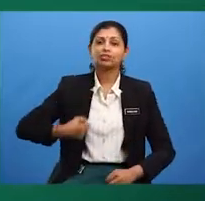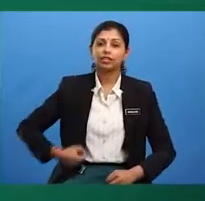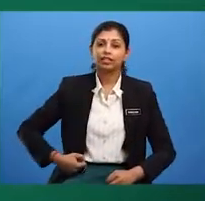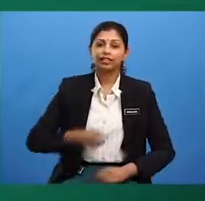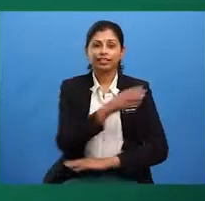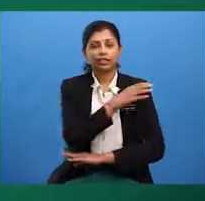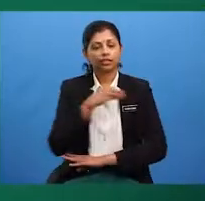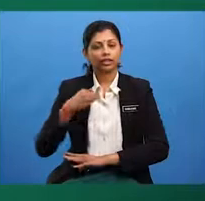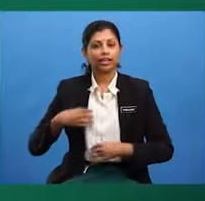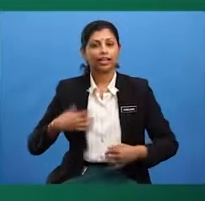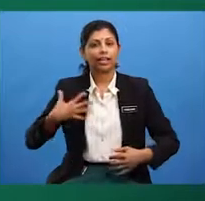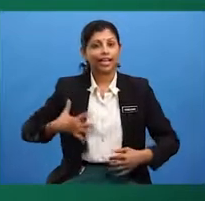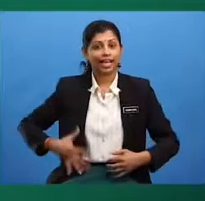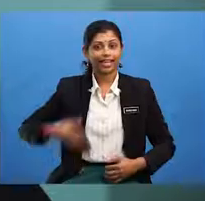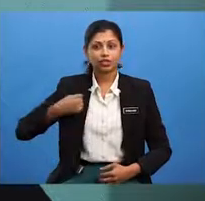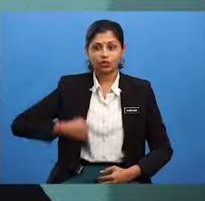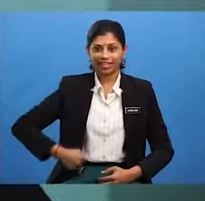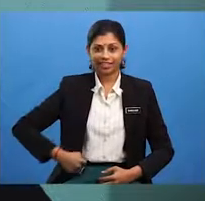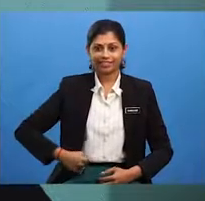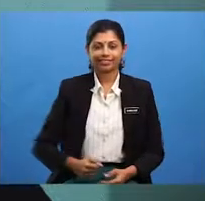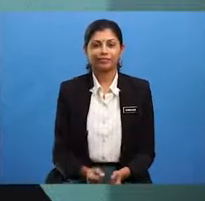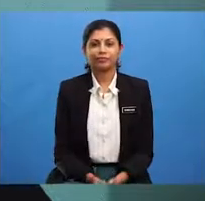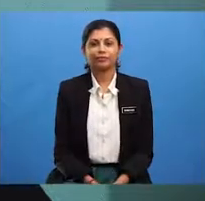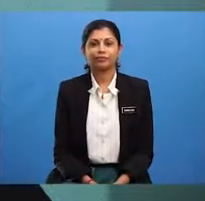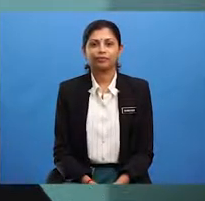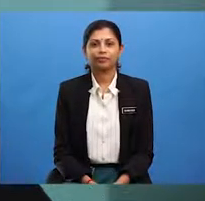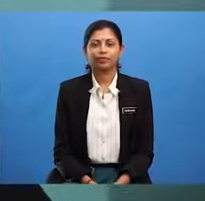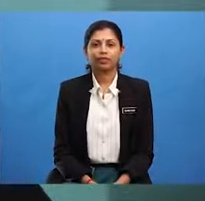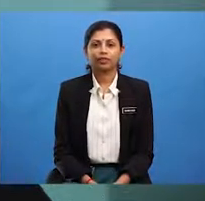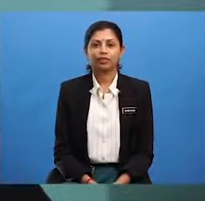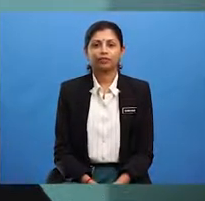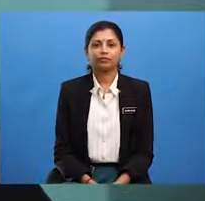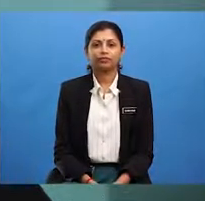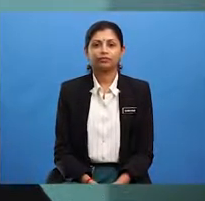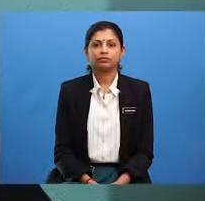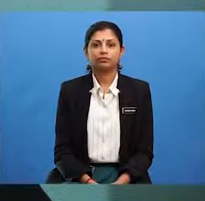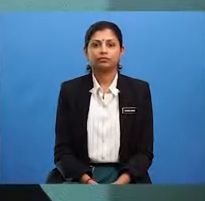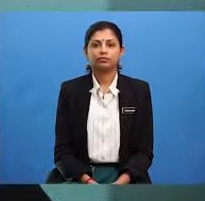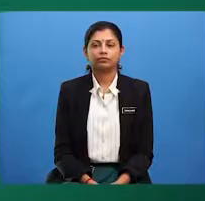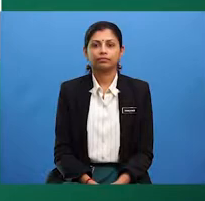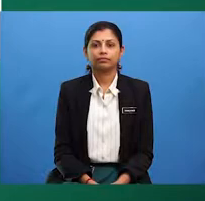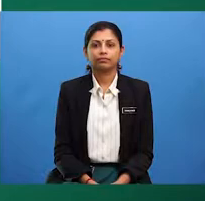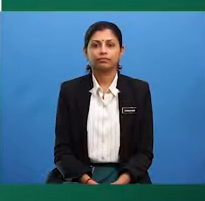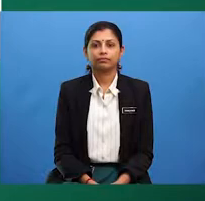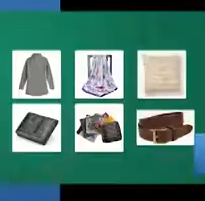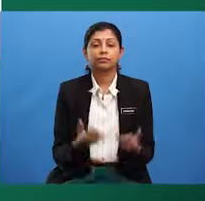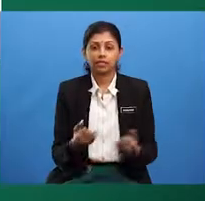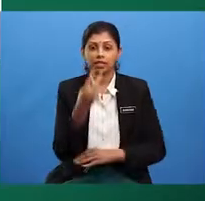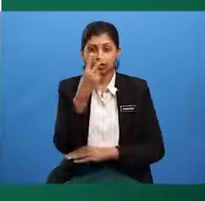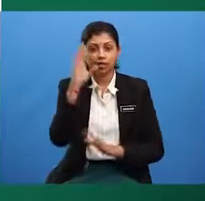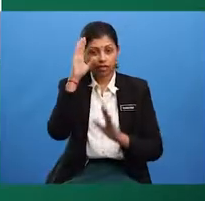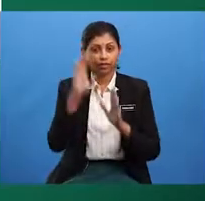dan kain sutera. Sekarang, cuba kamu pula perhatikan dan kenal